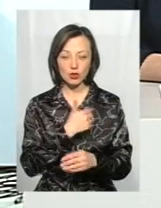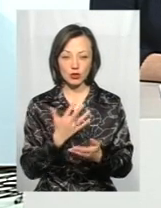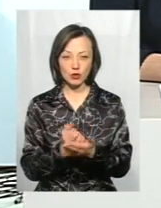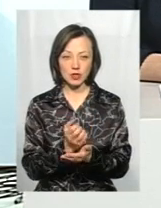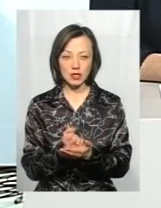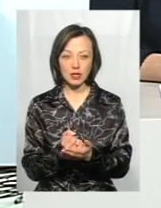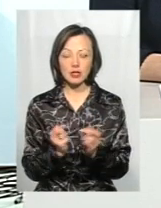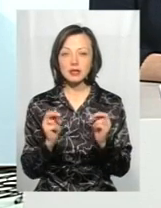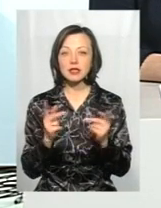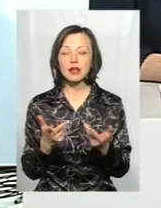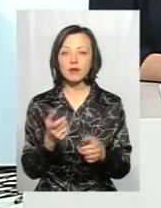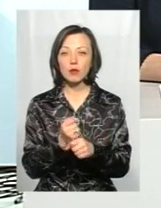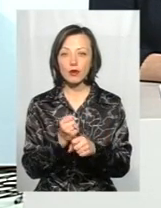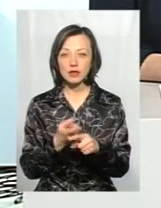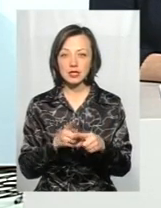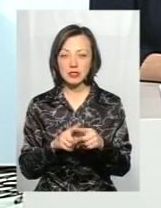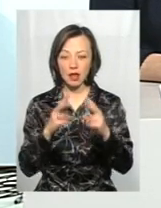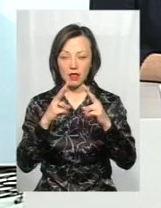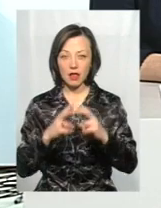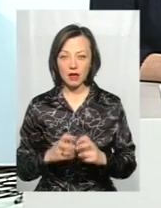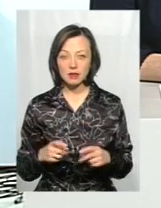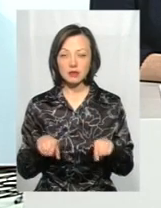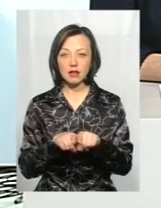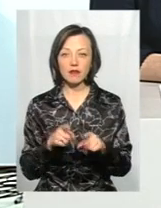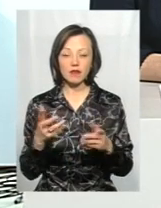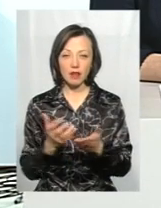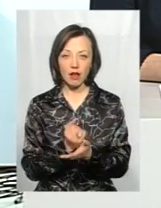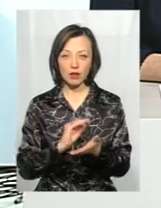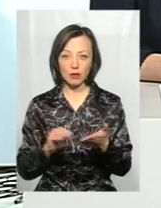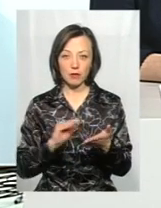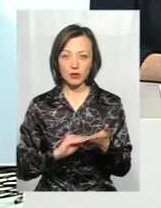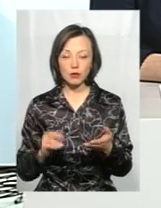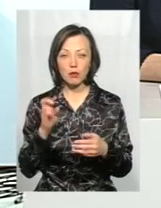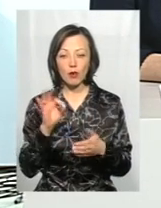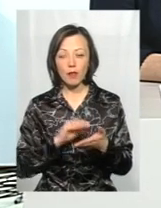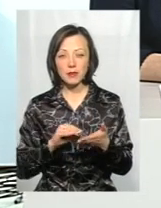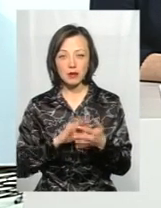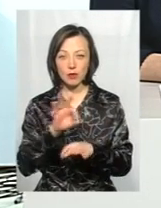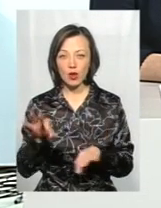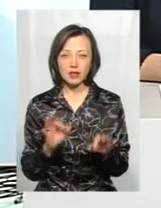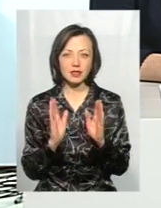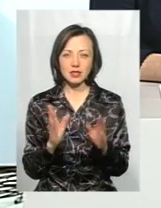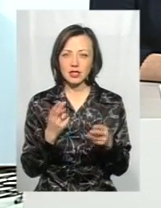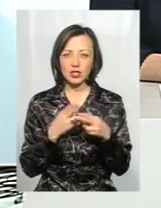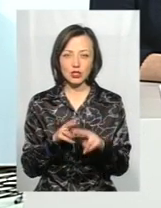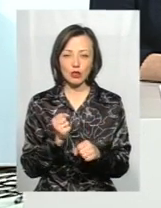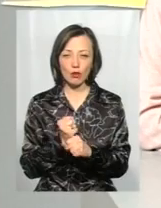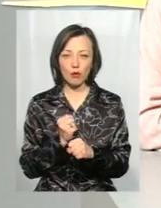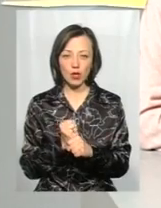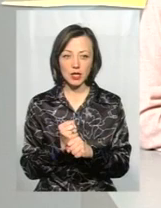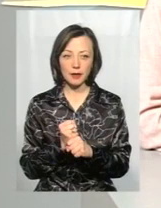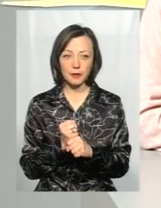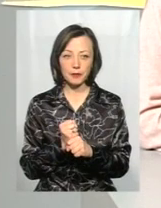досягти. Наскільки ви пропрацюєте цей аналіз, настільки вдало ви його напишете. Тому що написання проєкту – це вже чисто технічна робота.